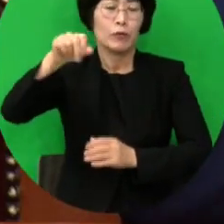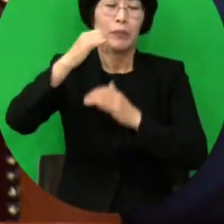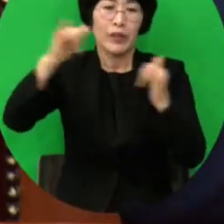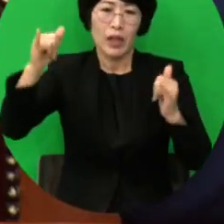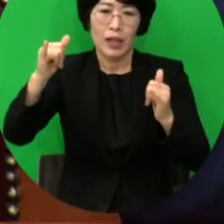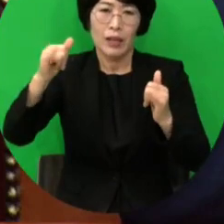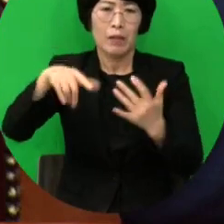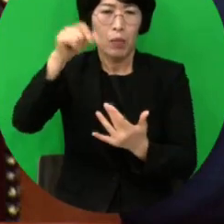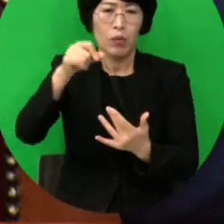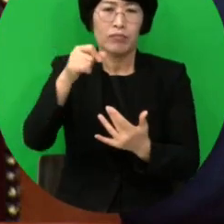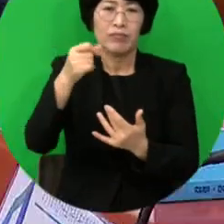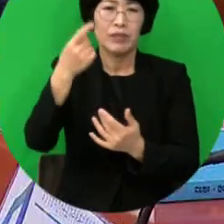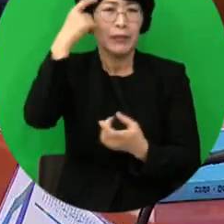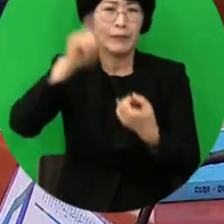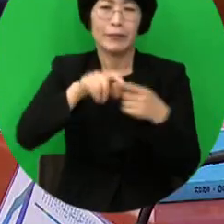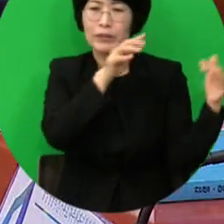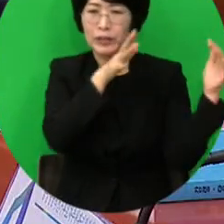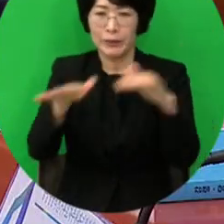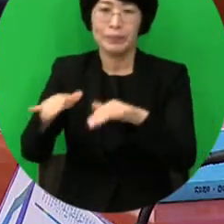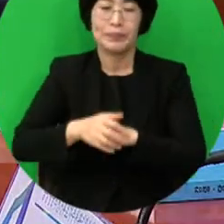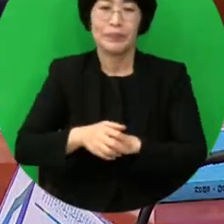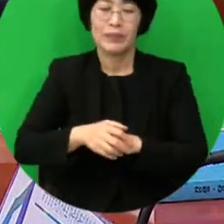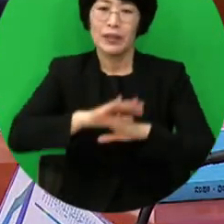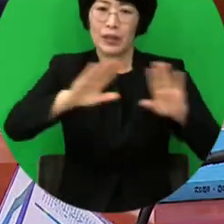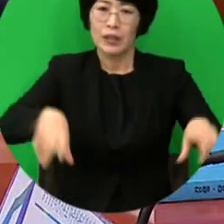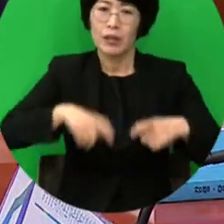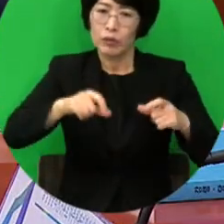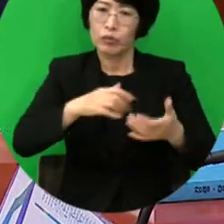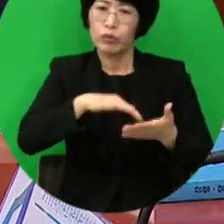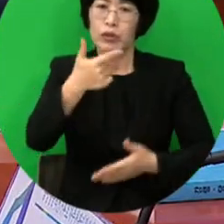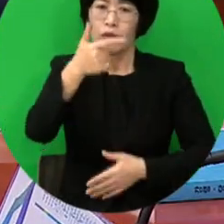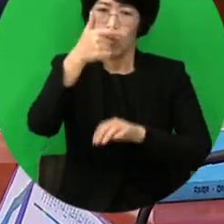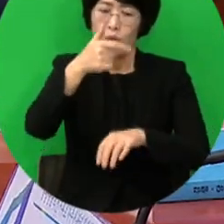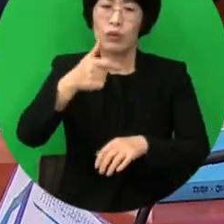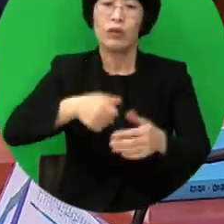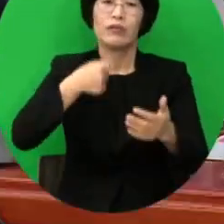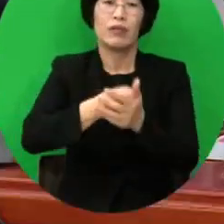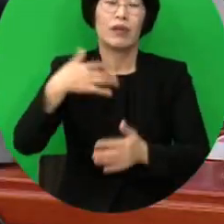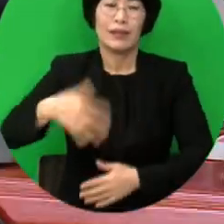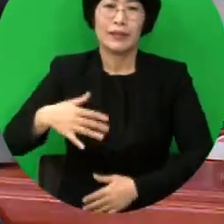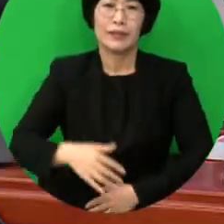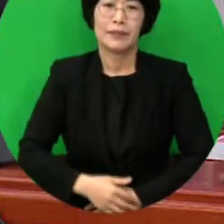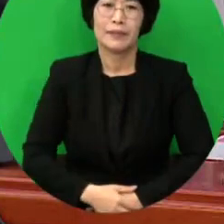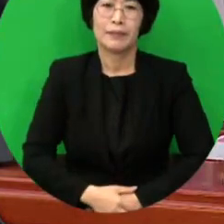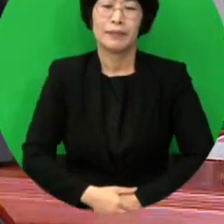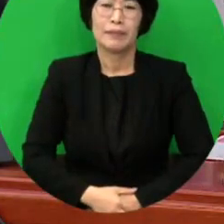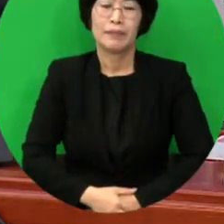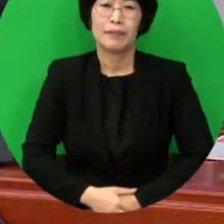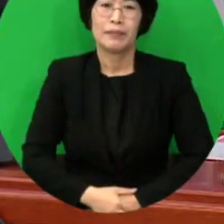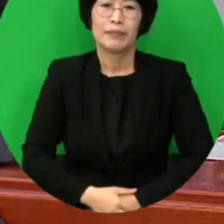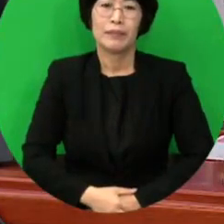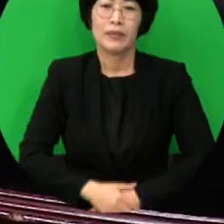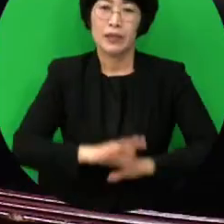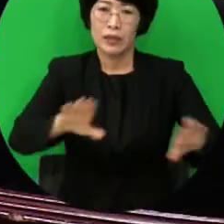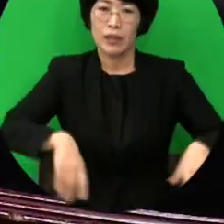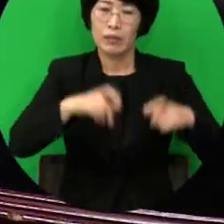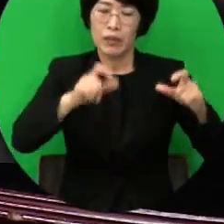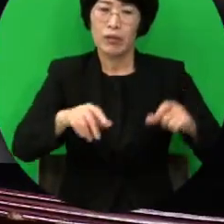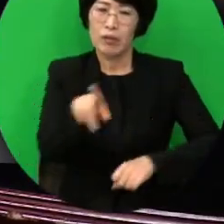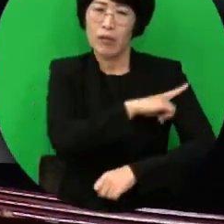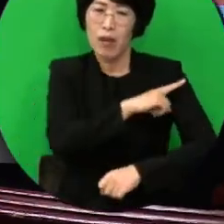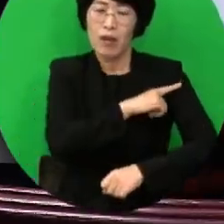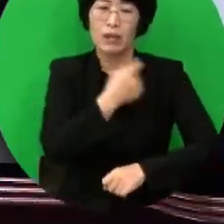있습니다. 전남 7곳의 선거구가 민주당 공천 심사 결과를 기다리고 있는 상황입니다. 전남에서 가장